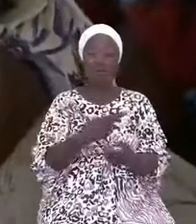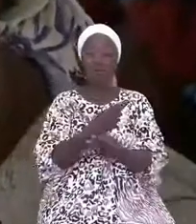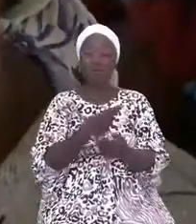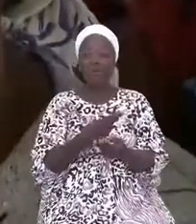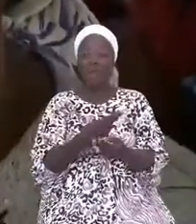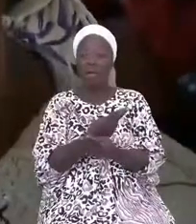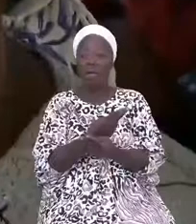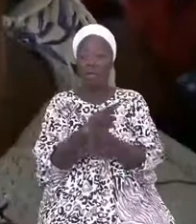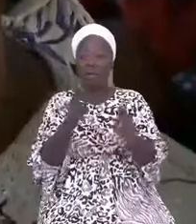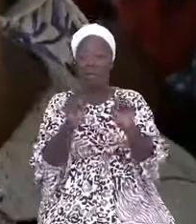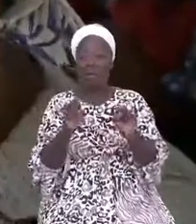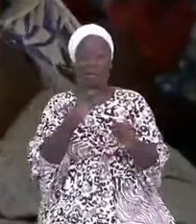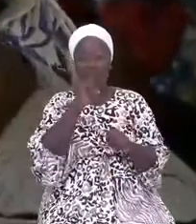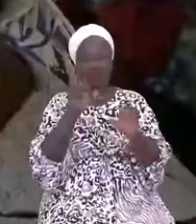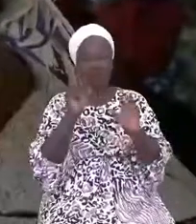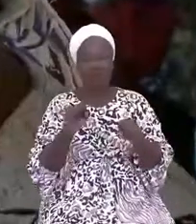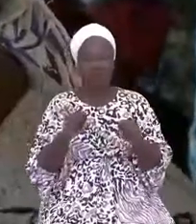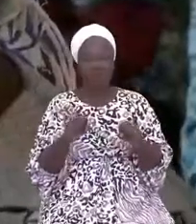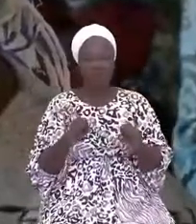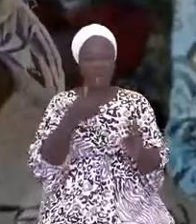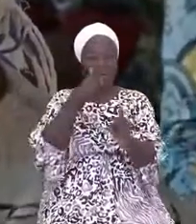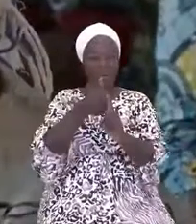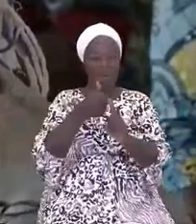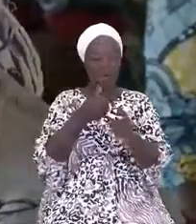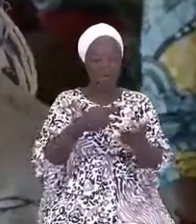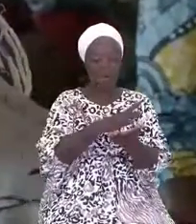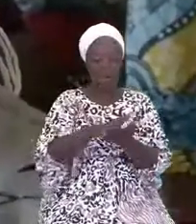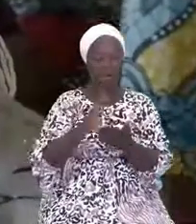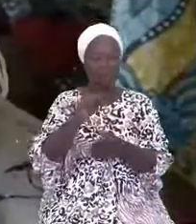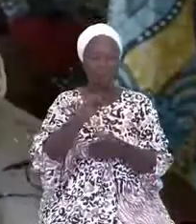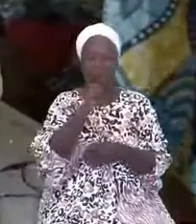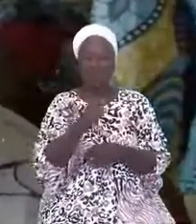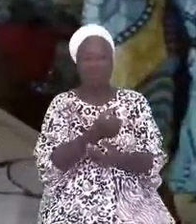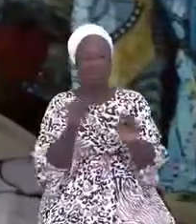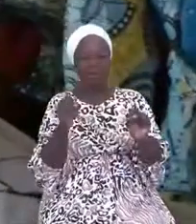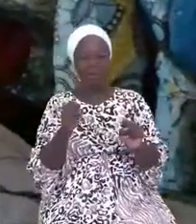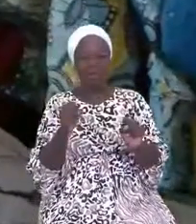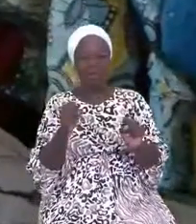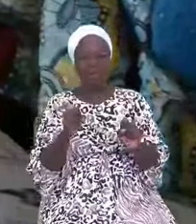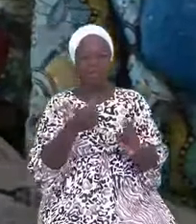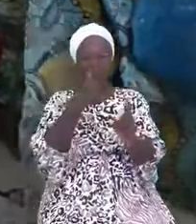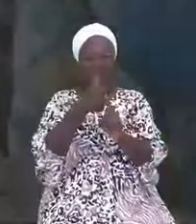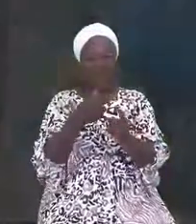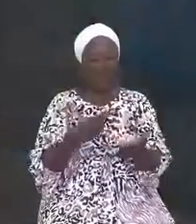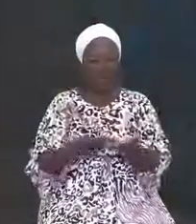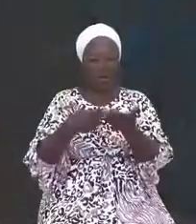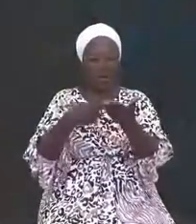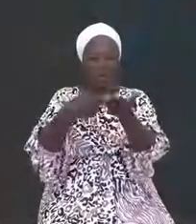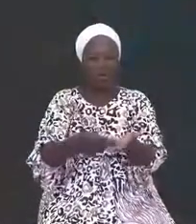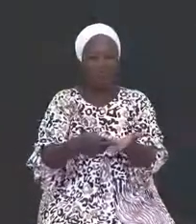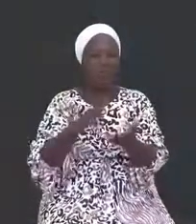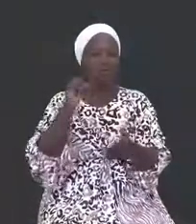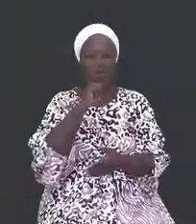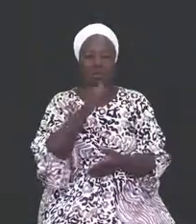soi, impossible, ne sauvera pas. La recommandation de soi ne peut pas sauver. Seulement en